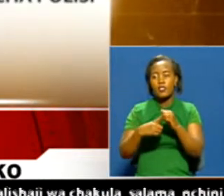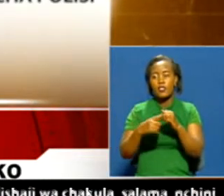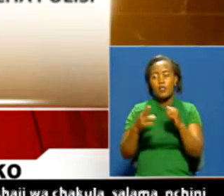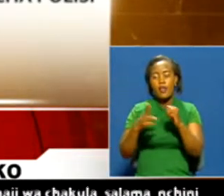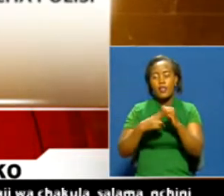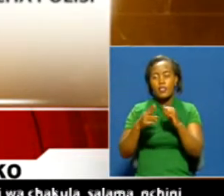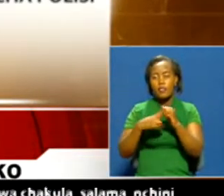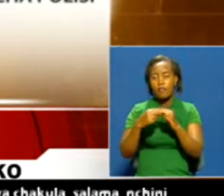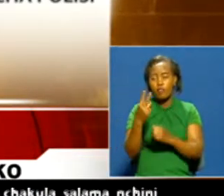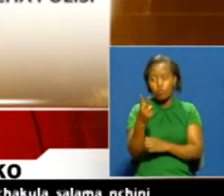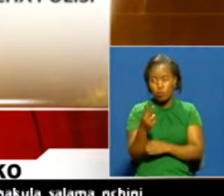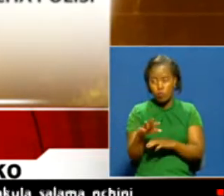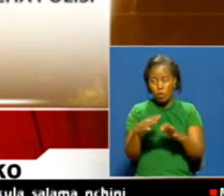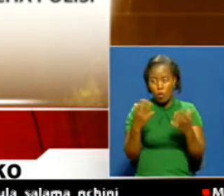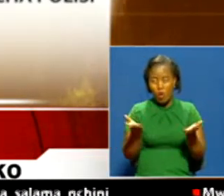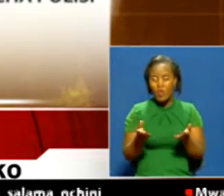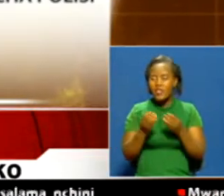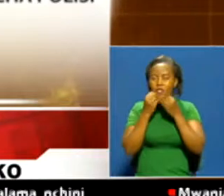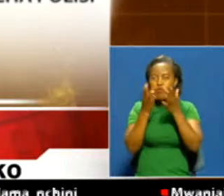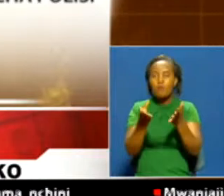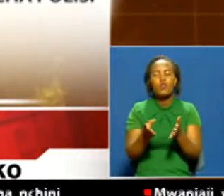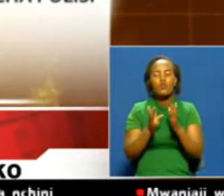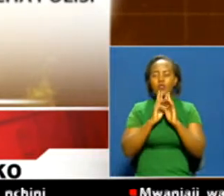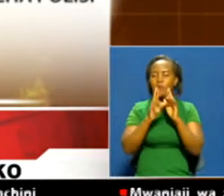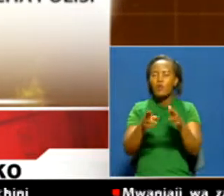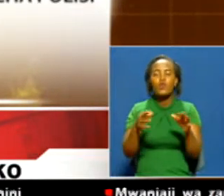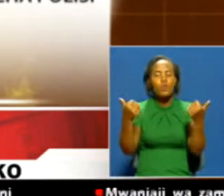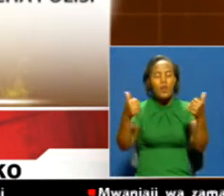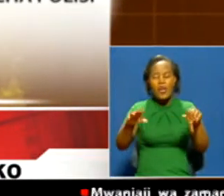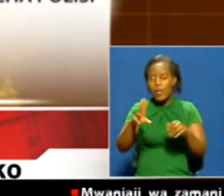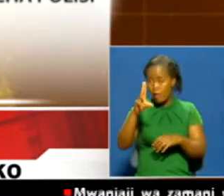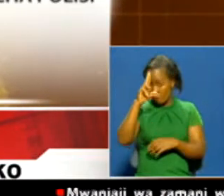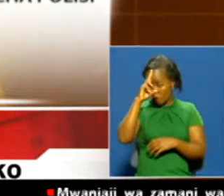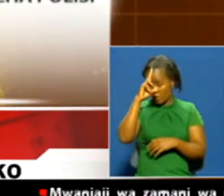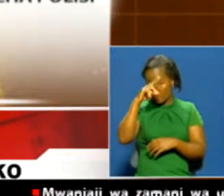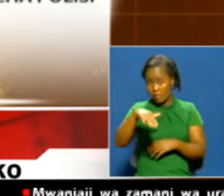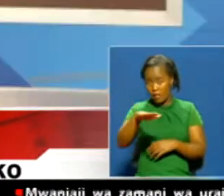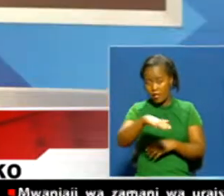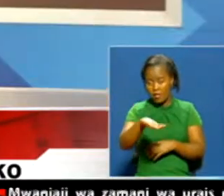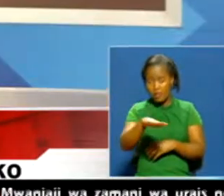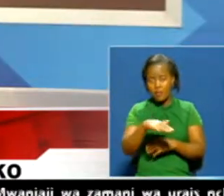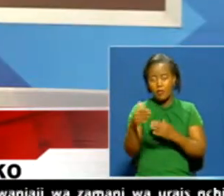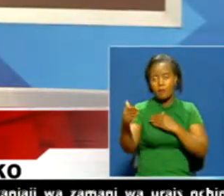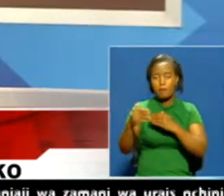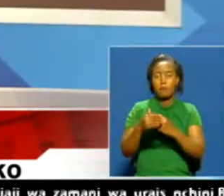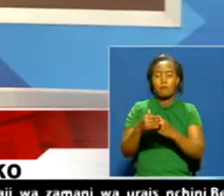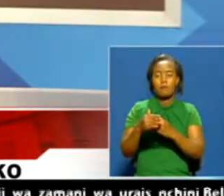0703-306-872 au atoe taarifa kwa kituo cha polisi kilichoko karibu.